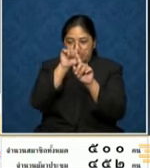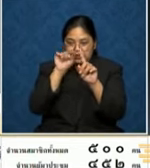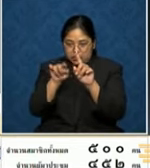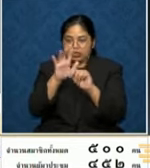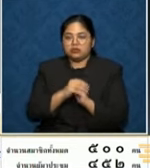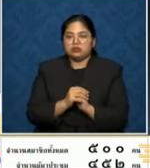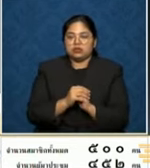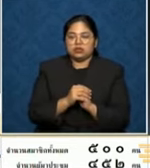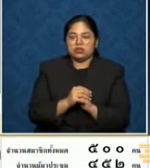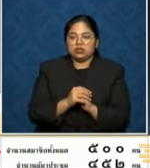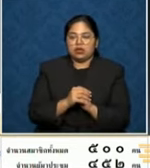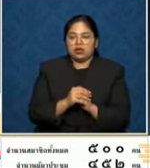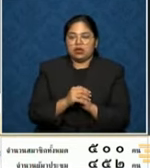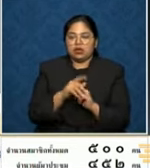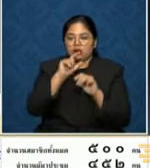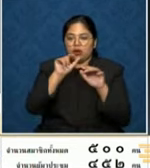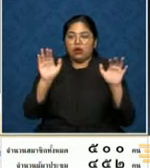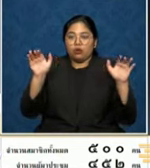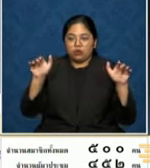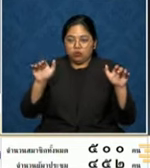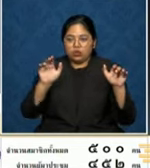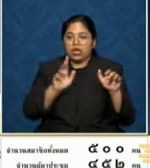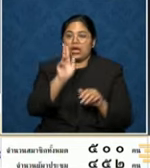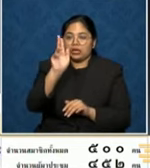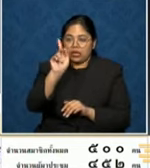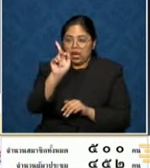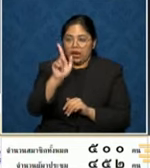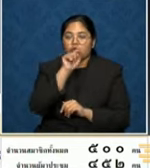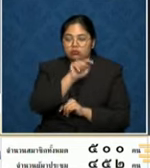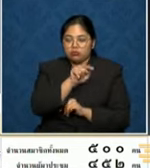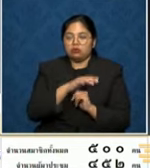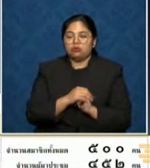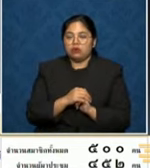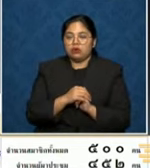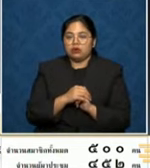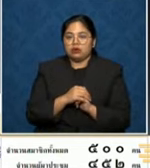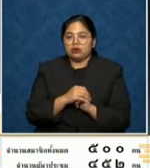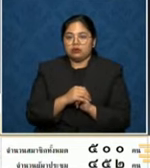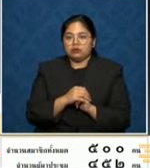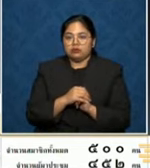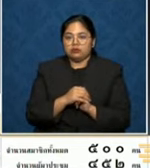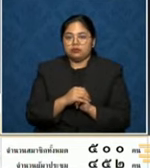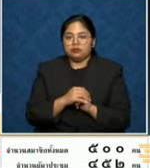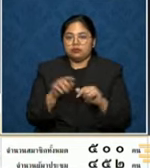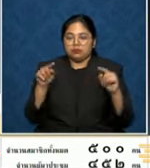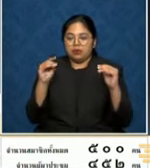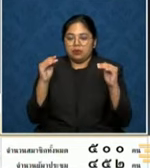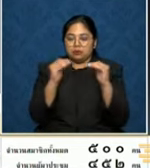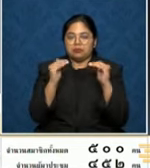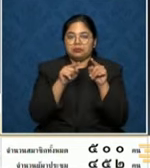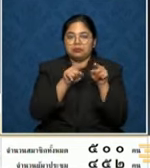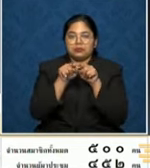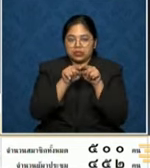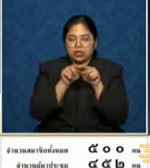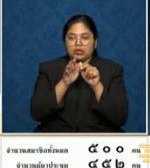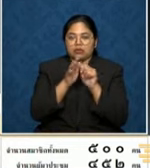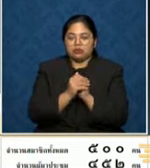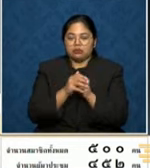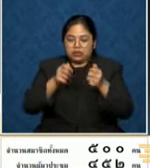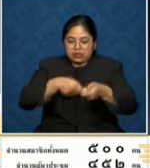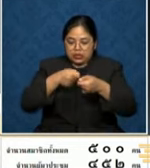ครับมีความรู้สึกว่าเราไม่ใช่พลเมืองประเทศ2แล้วเราก็คือถือโฉนดเพื่อการเกษตร